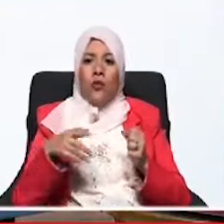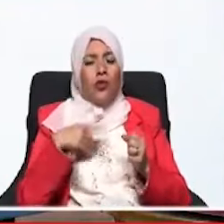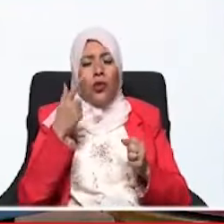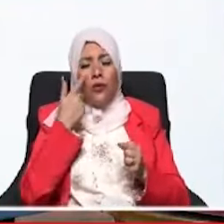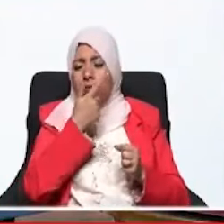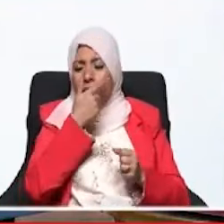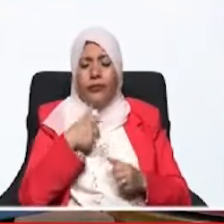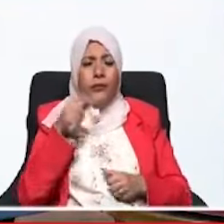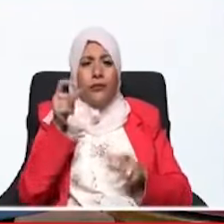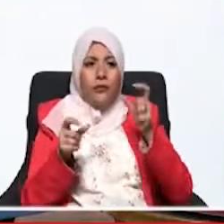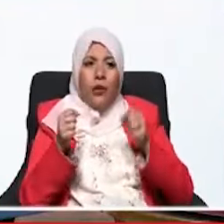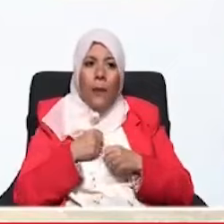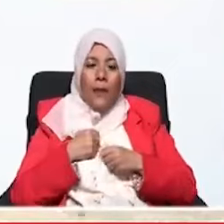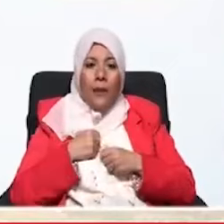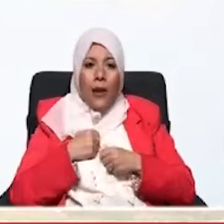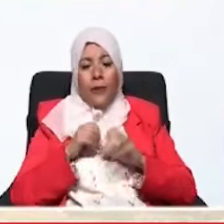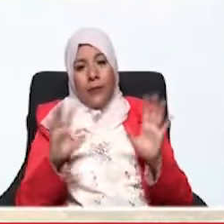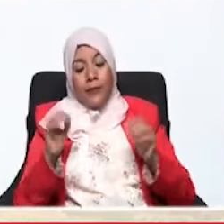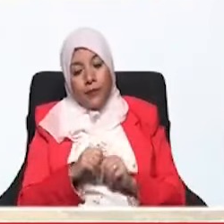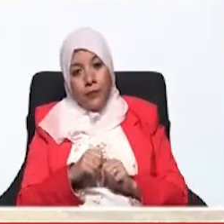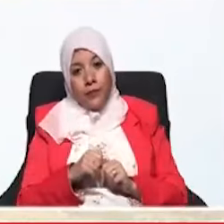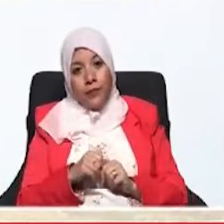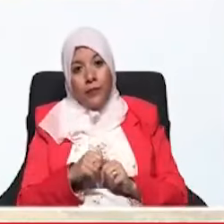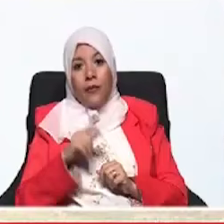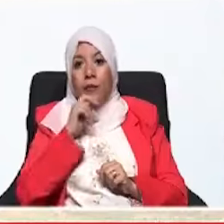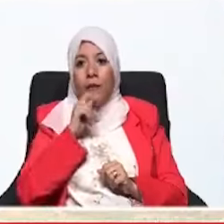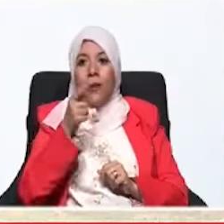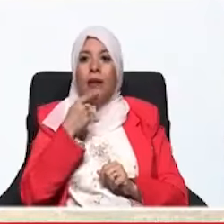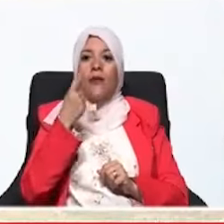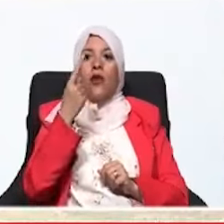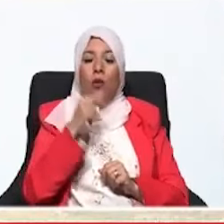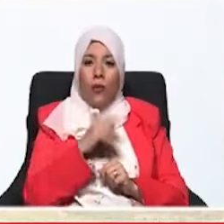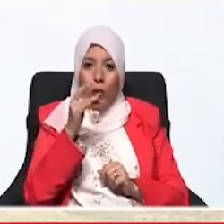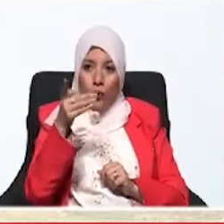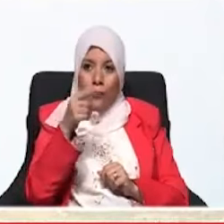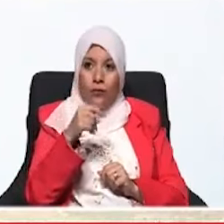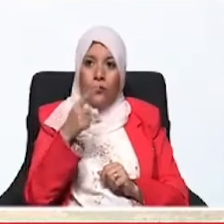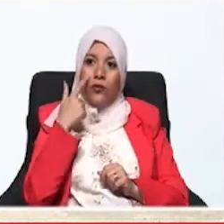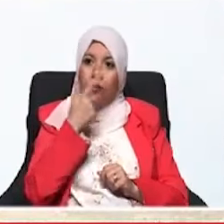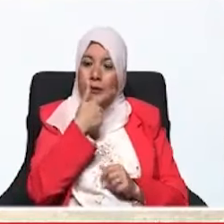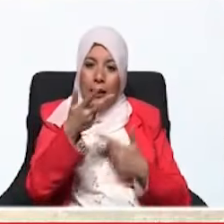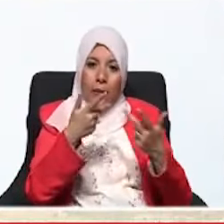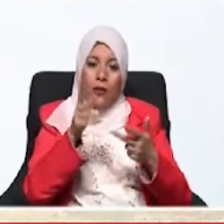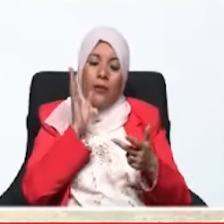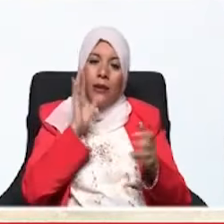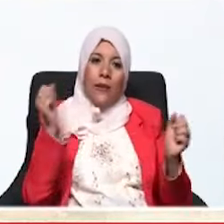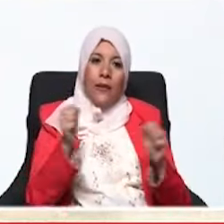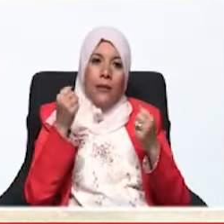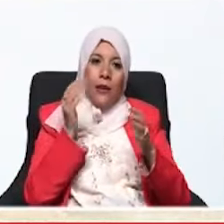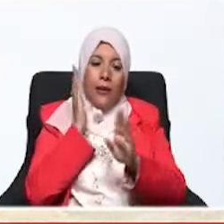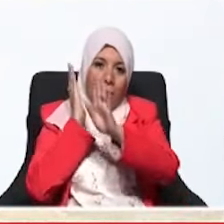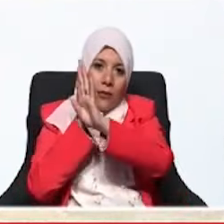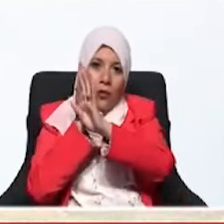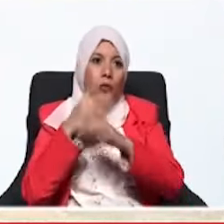اعمله للقسم بتاعي على الاقل اه فكانت نورين في سنه اولى وتعرفت عليها وانا بدربها تمثيل لا كانت